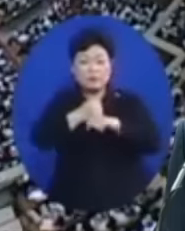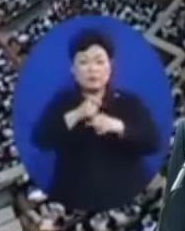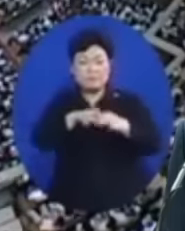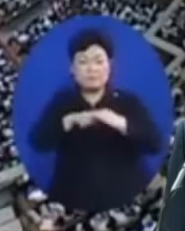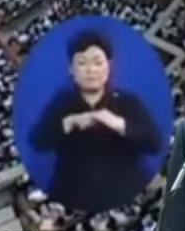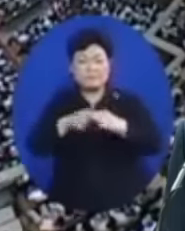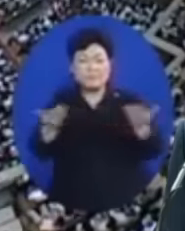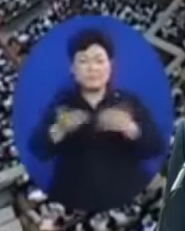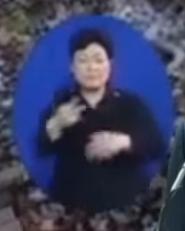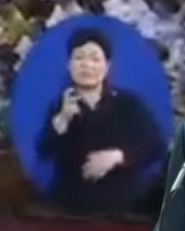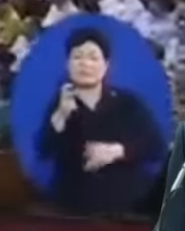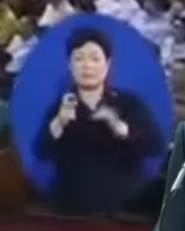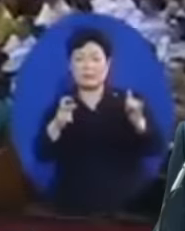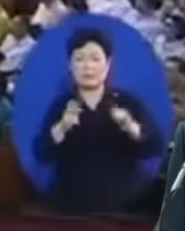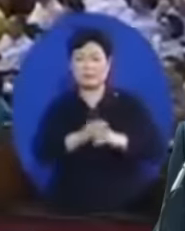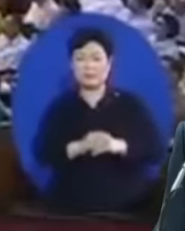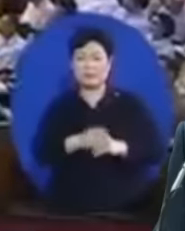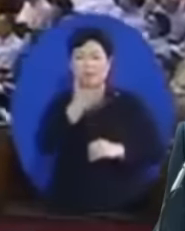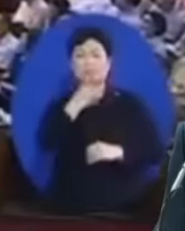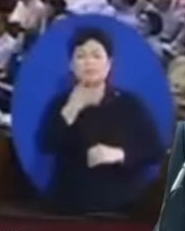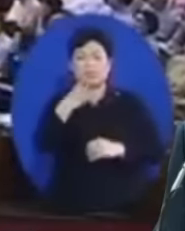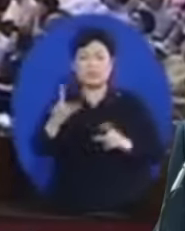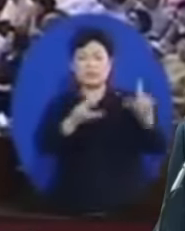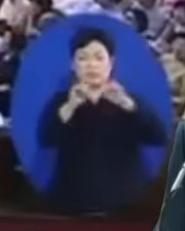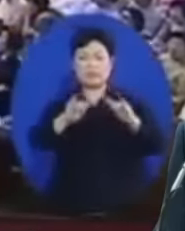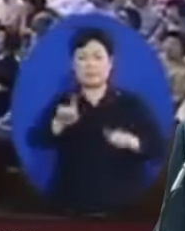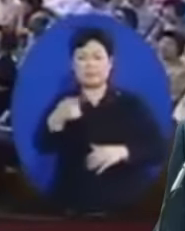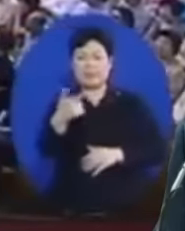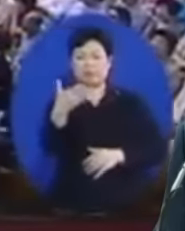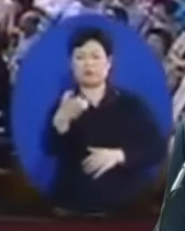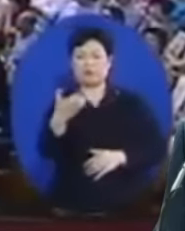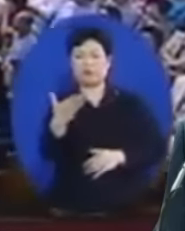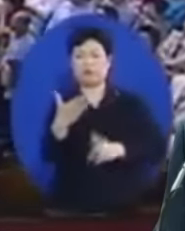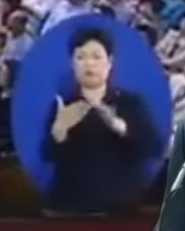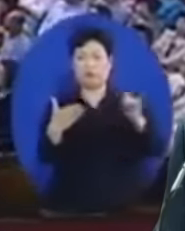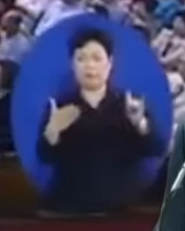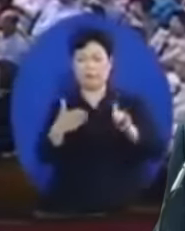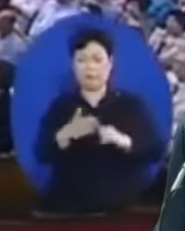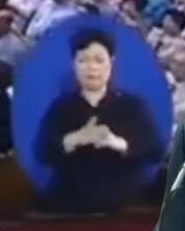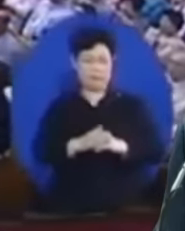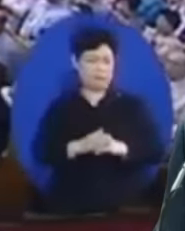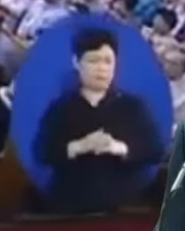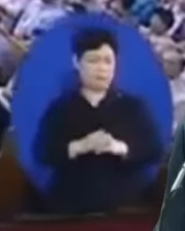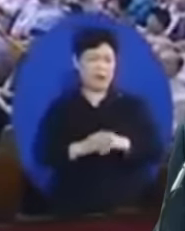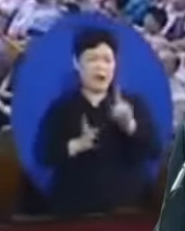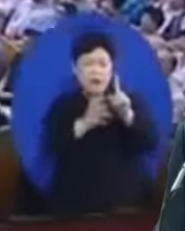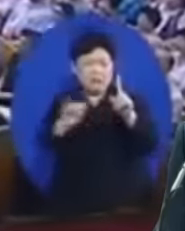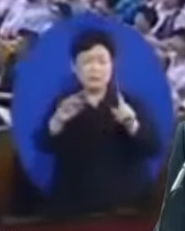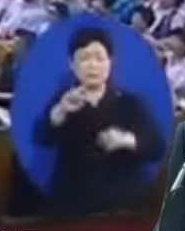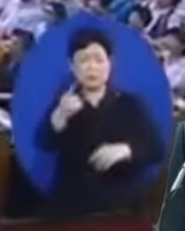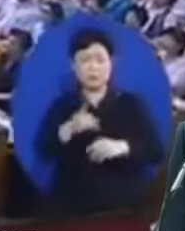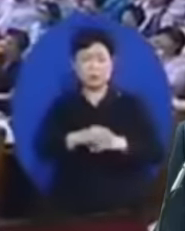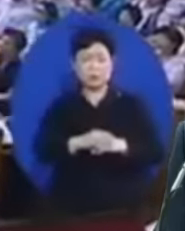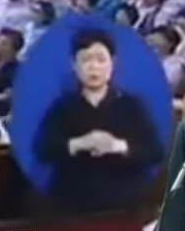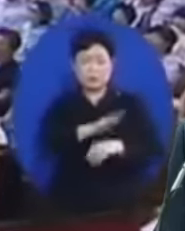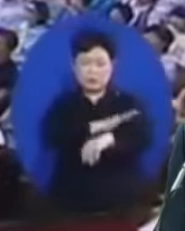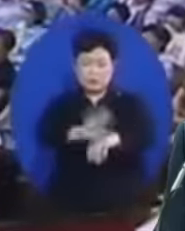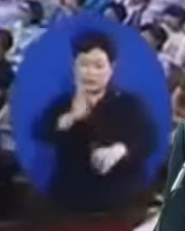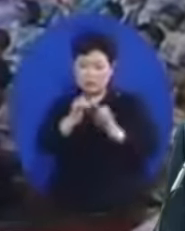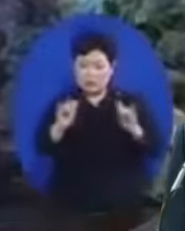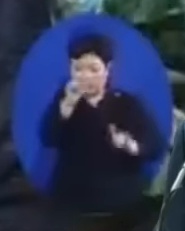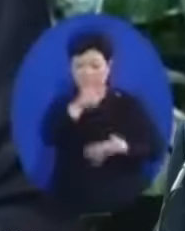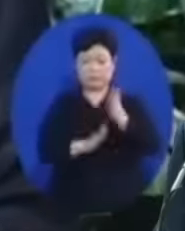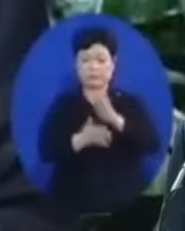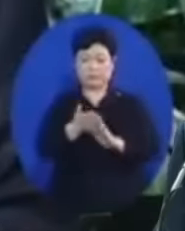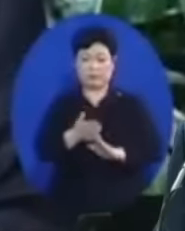사는 사람이 20명, 그리고 불행하게 사는 사람이 199명이나 나왔습니다. 한 사람도 잘된 사람이